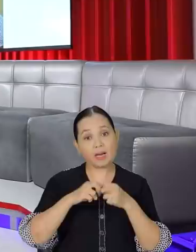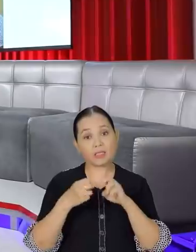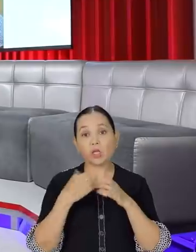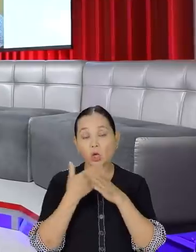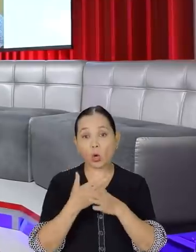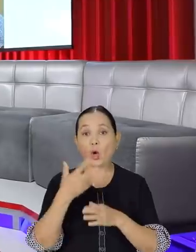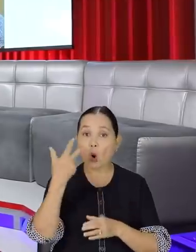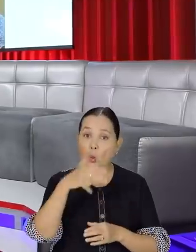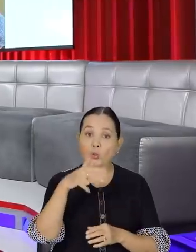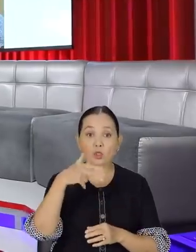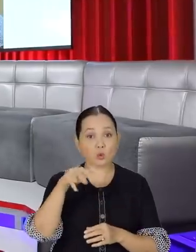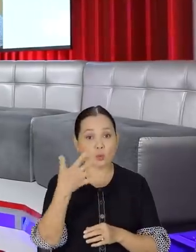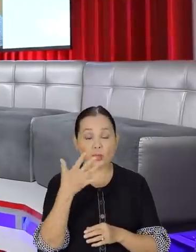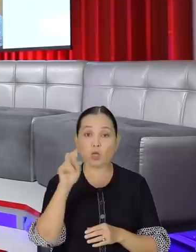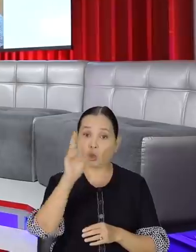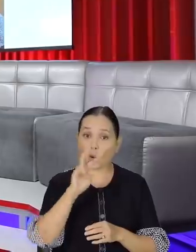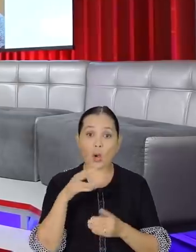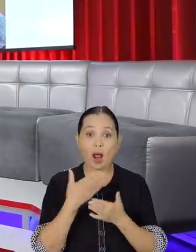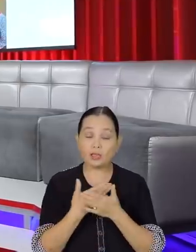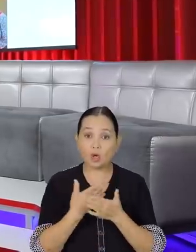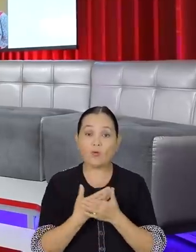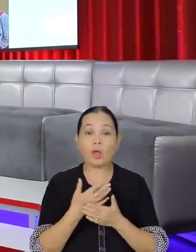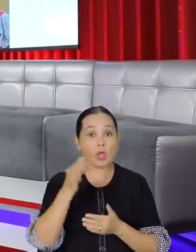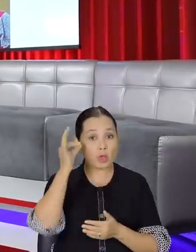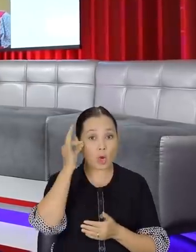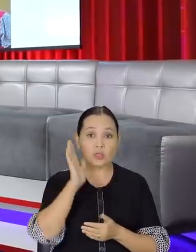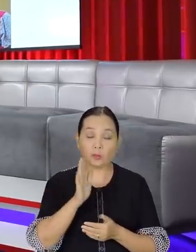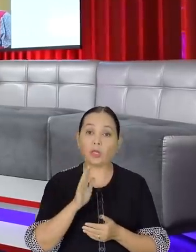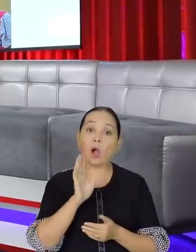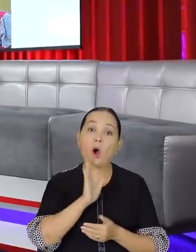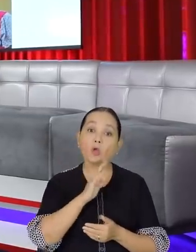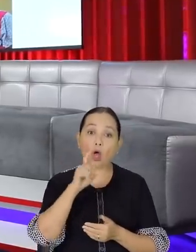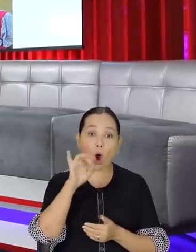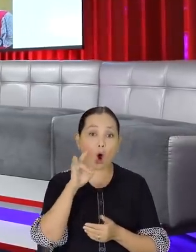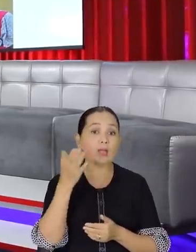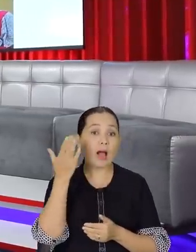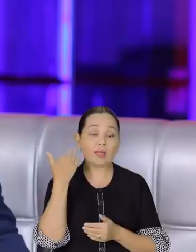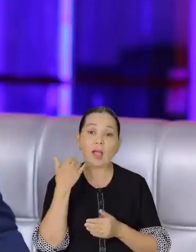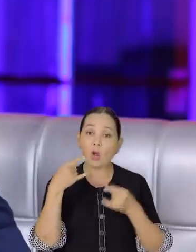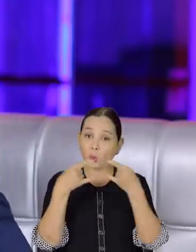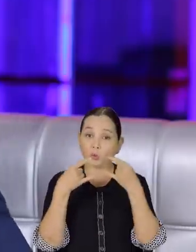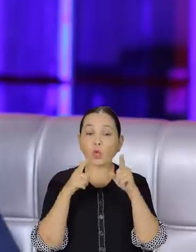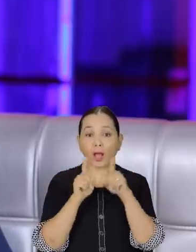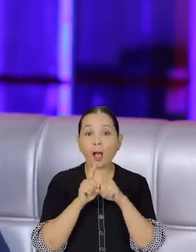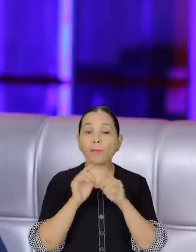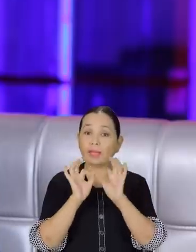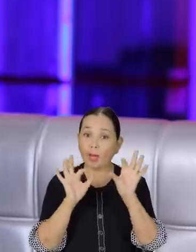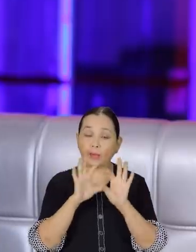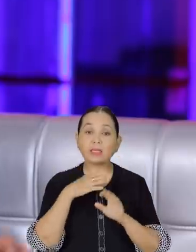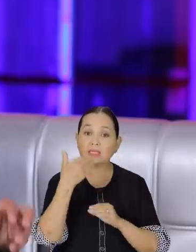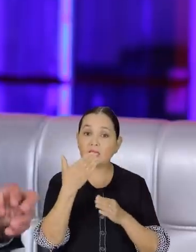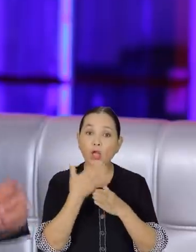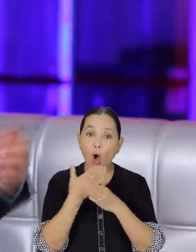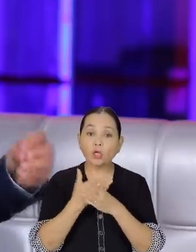kerak. 30-35 ming AQSh dollari atrofida. Yodingizda bo'lsa, onaxon haqida avvalgi ko'rsatuvlarimizda ham gapirgandik.